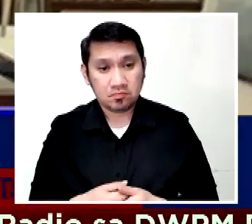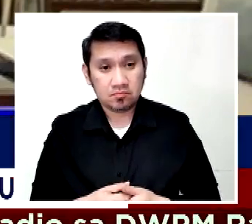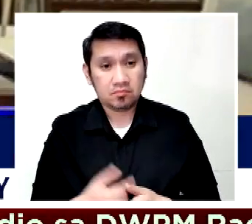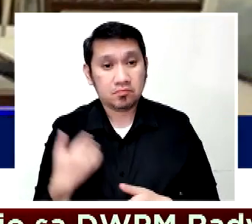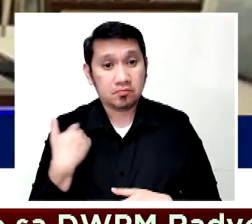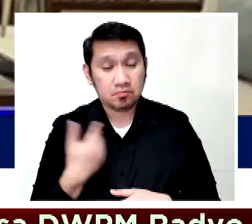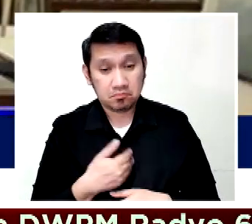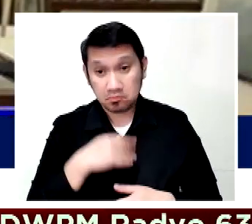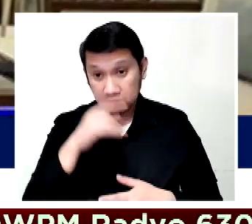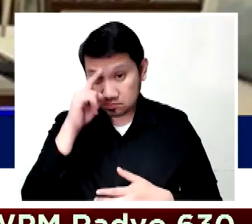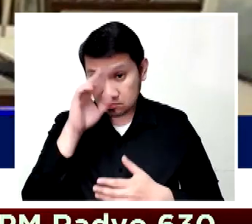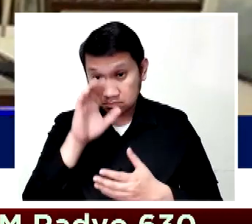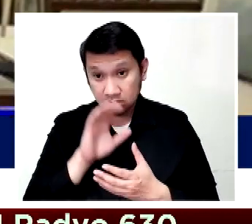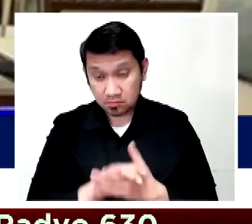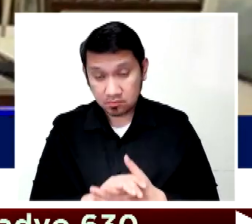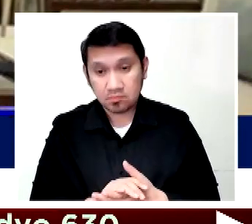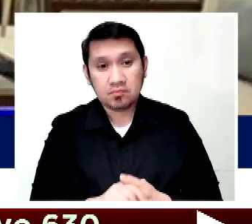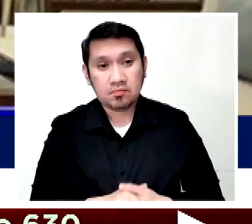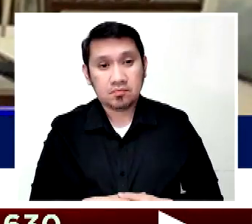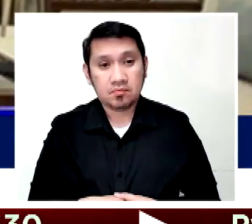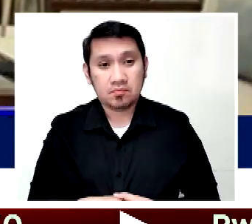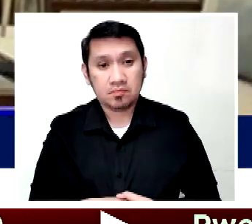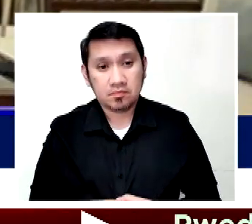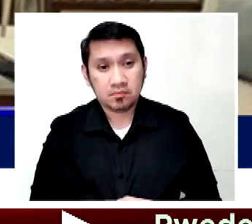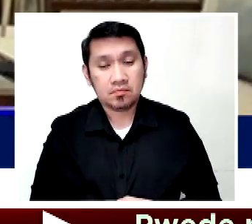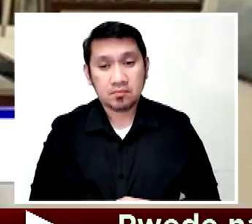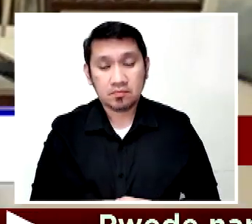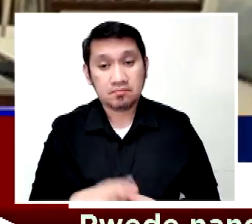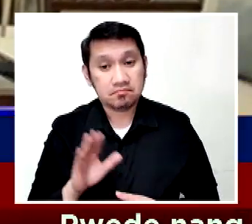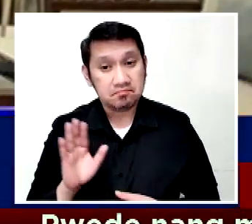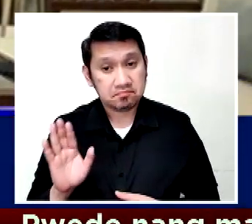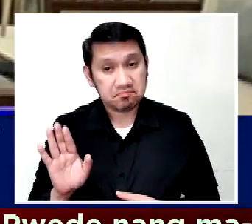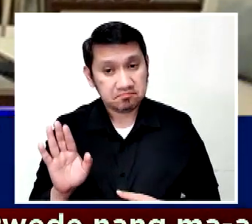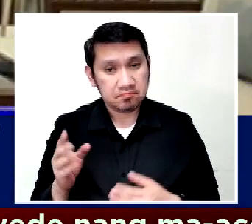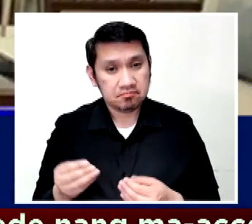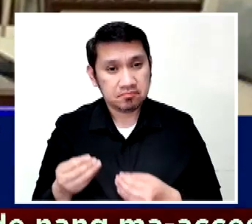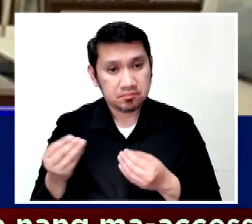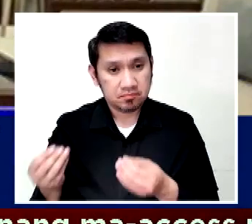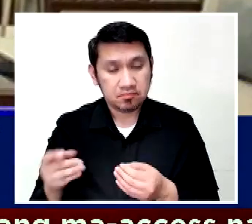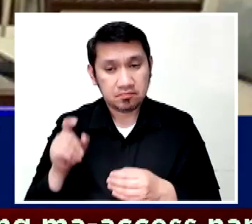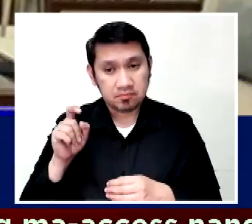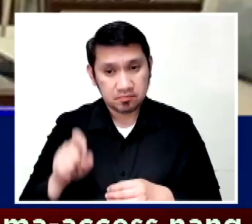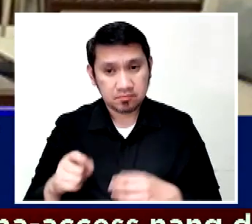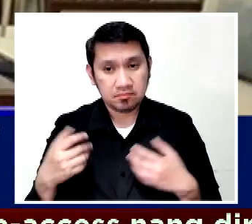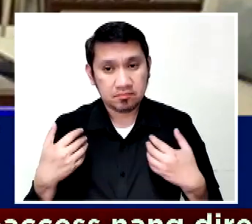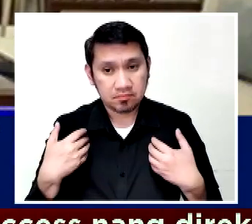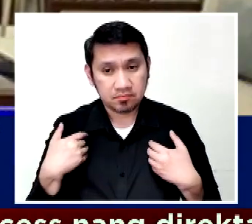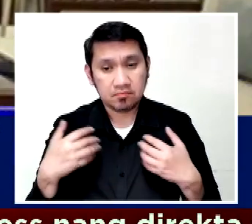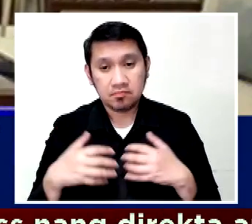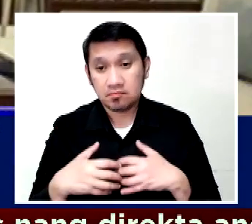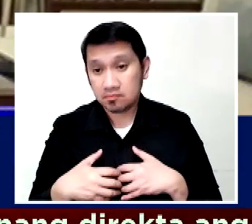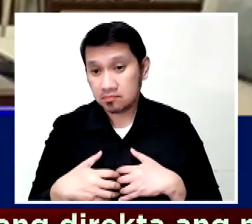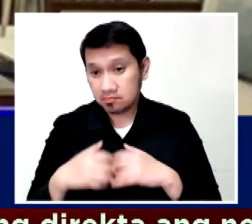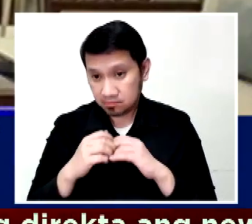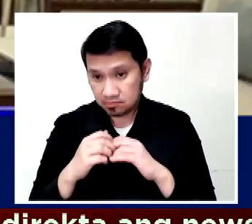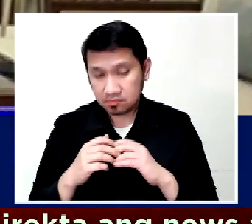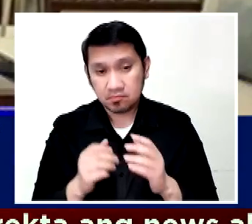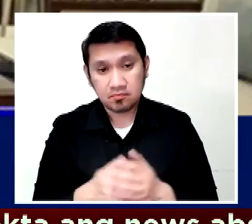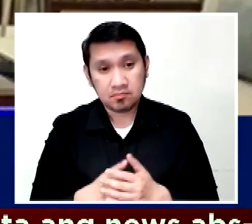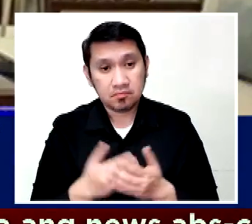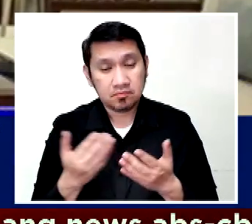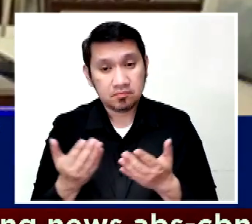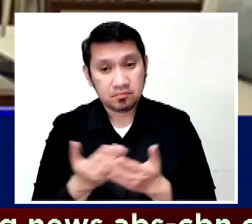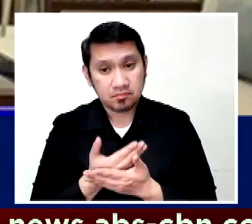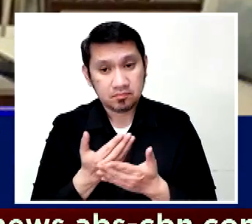namin sa kabilang party na dapat bumuo po ng tinatawag na bagong